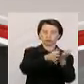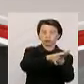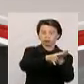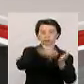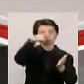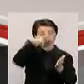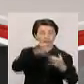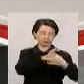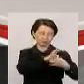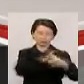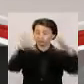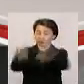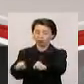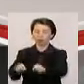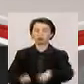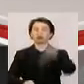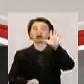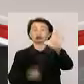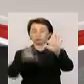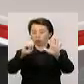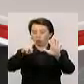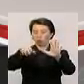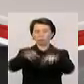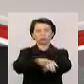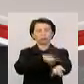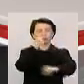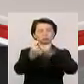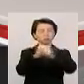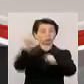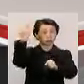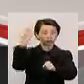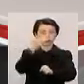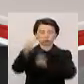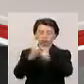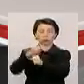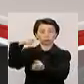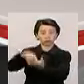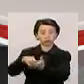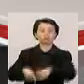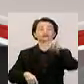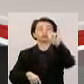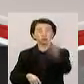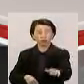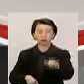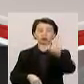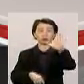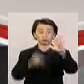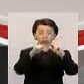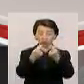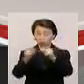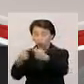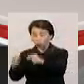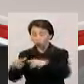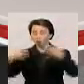Thailand. Ia hasil 5 operasi bersama sepanjang tahun lalu dan tahun ini. Ya, para 5 sindiket pengedaran dadah tempatan